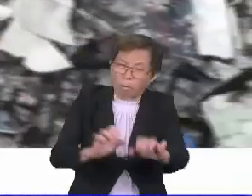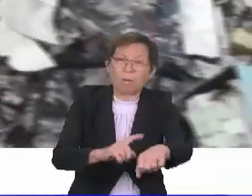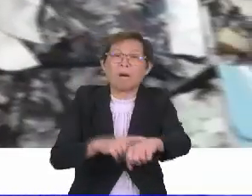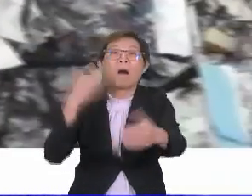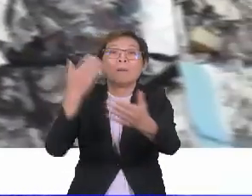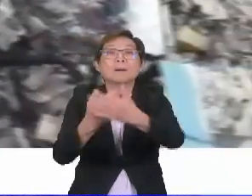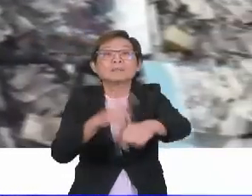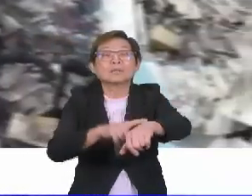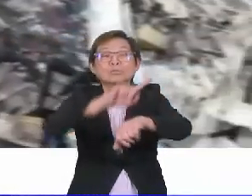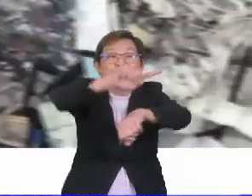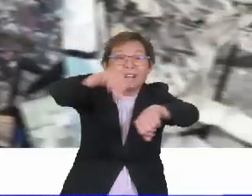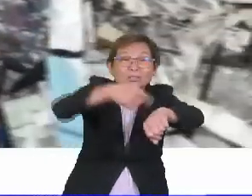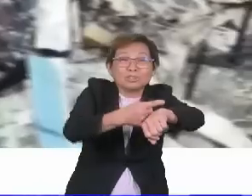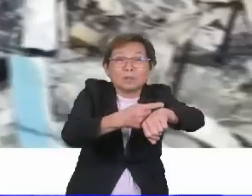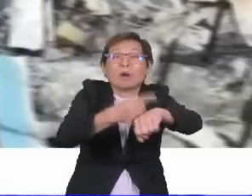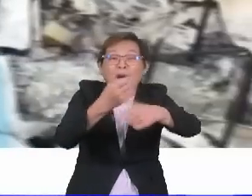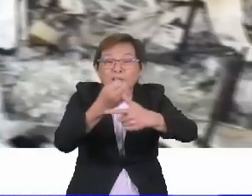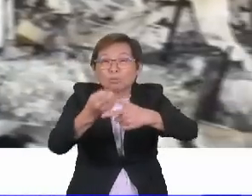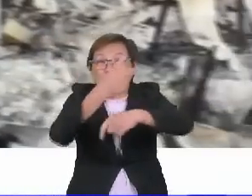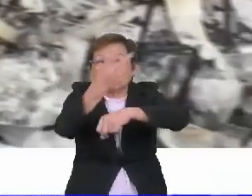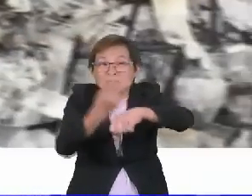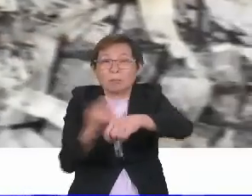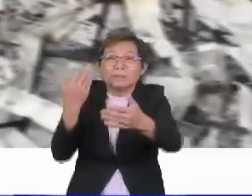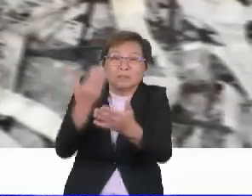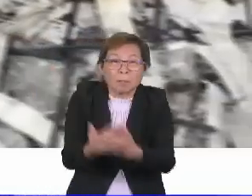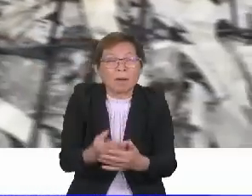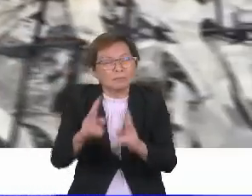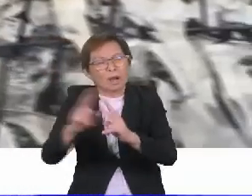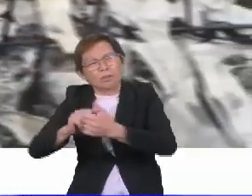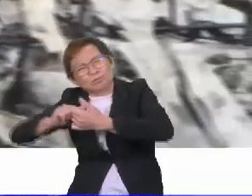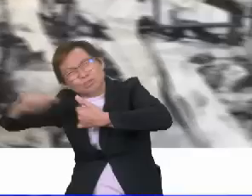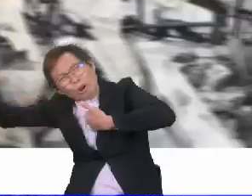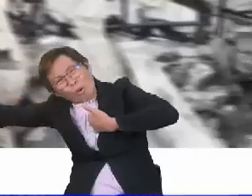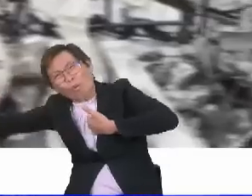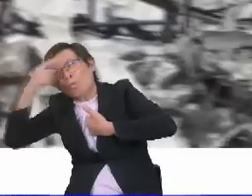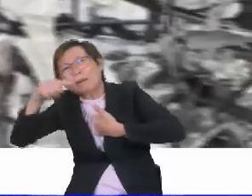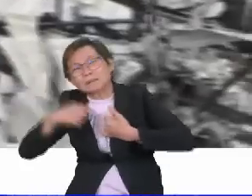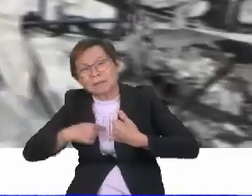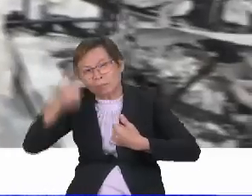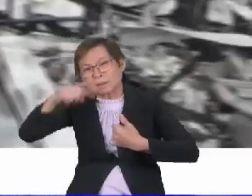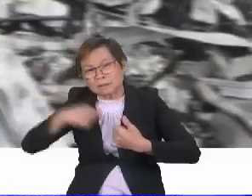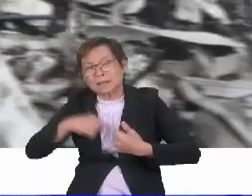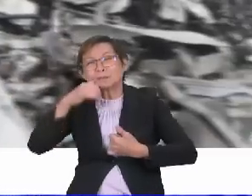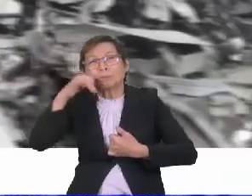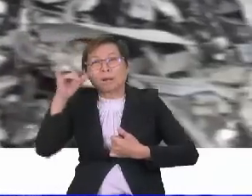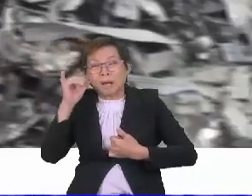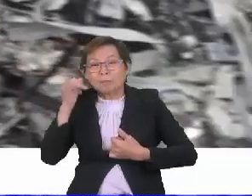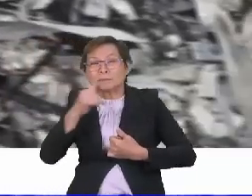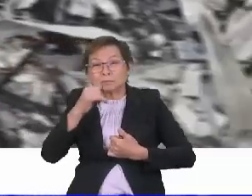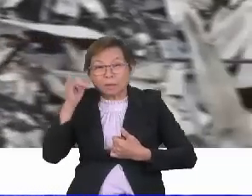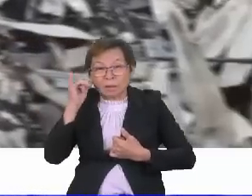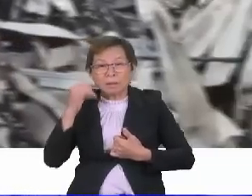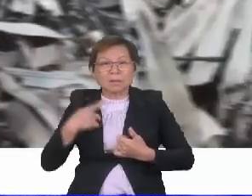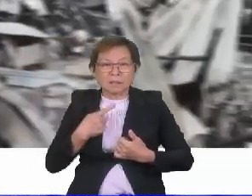jam setengah ataupun 2 jam jadi sangatlah jauh bagi saya semalam kita dapat